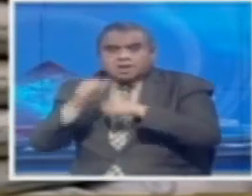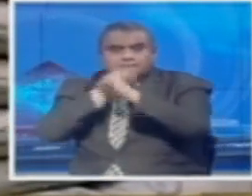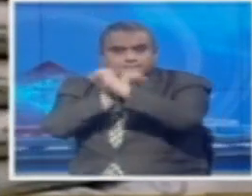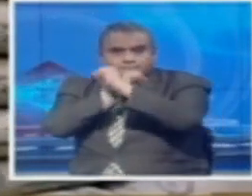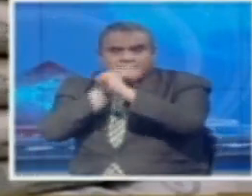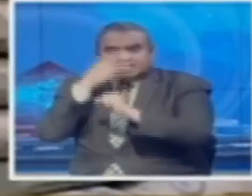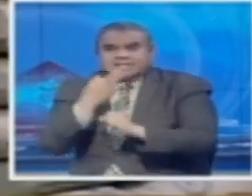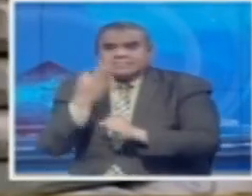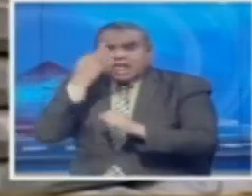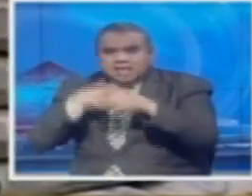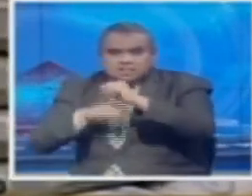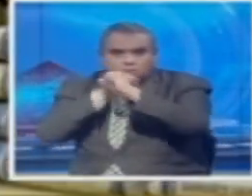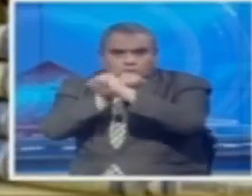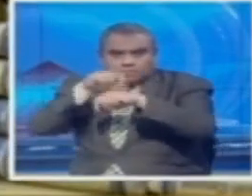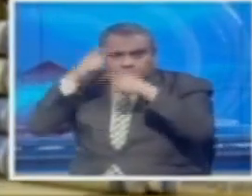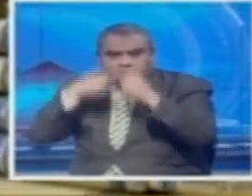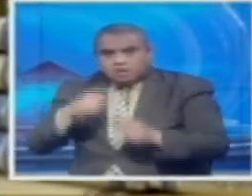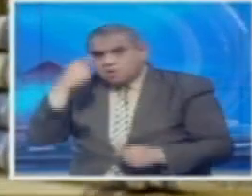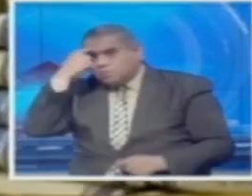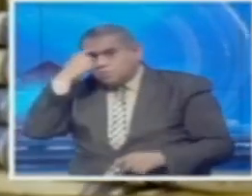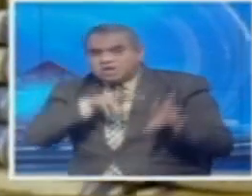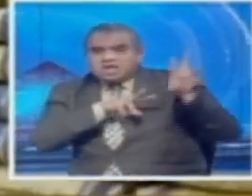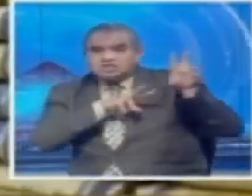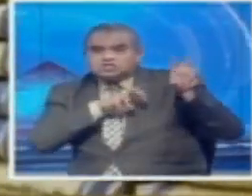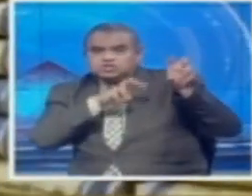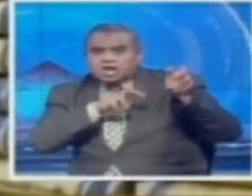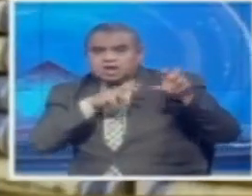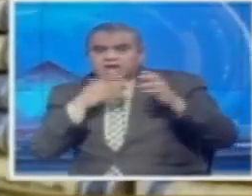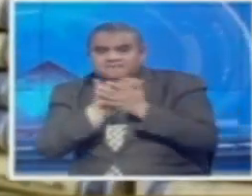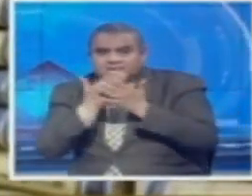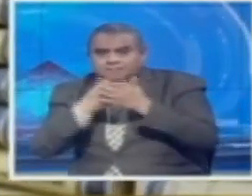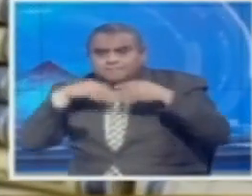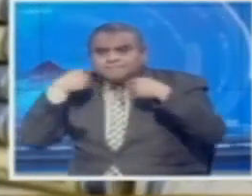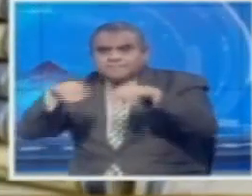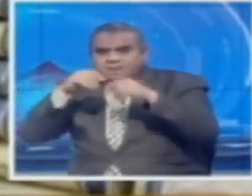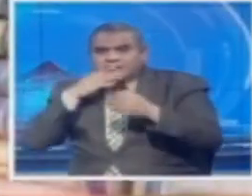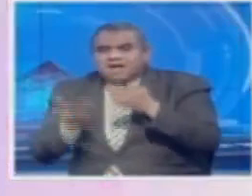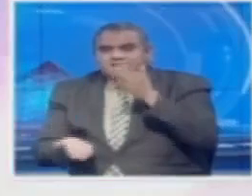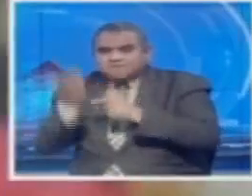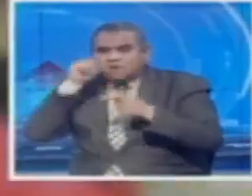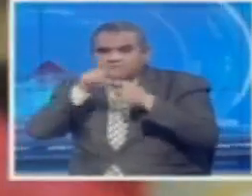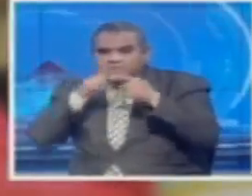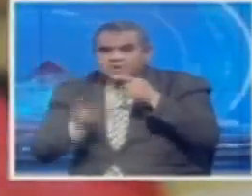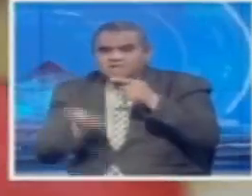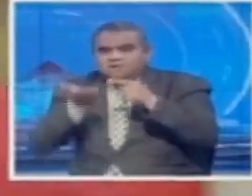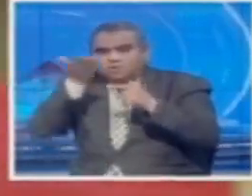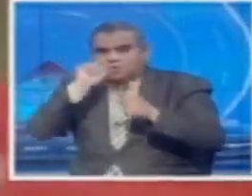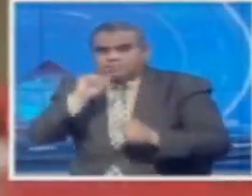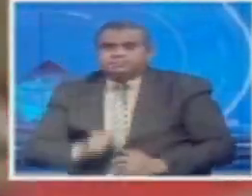لتجارة مواد البناء بالمنوفية والشرقية بهدف بيعها بأزيد من السعر المتداول.